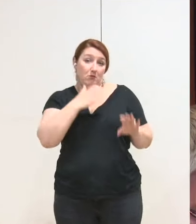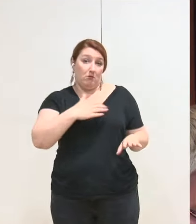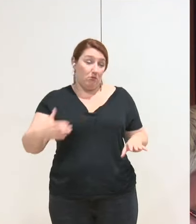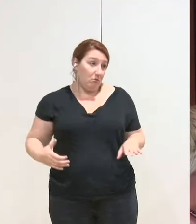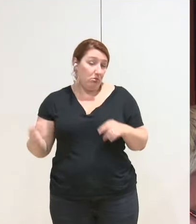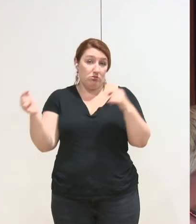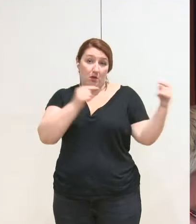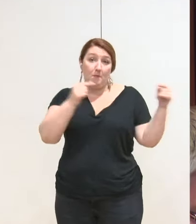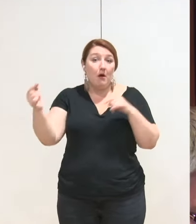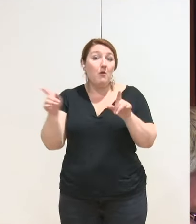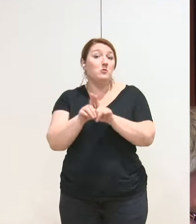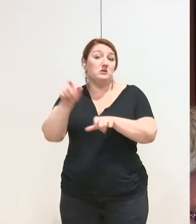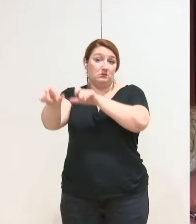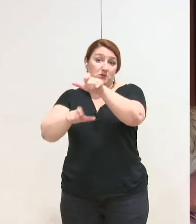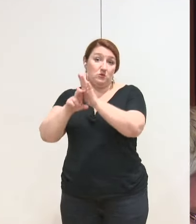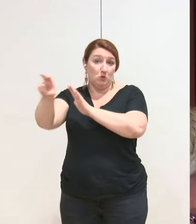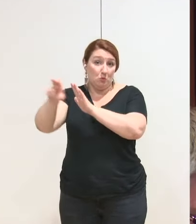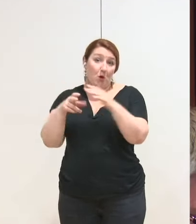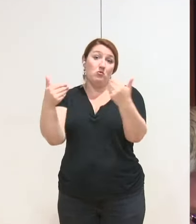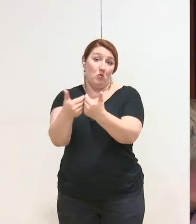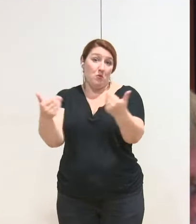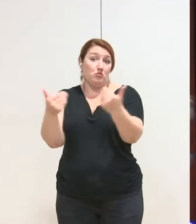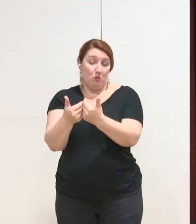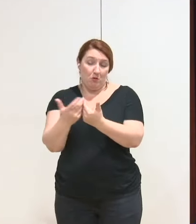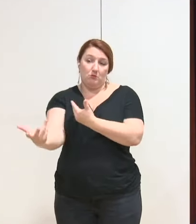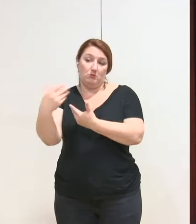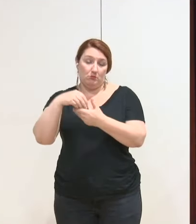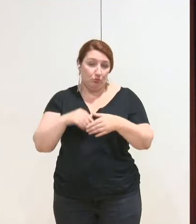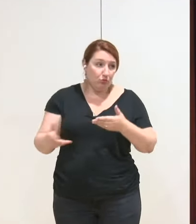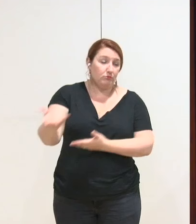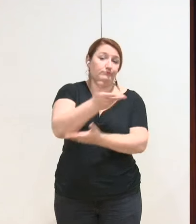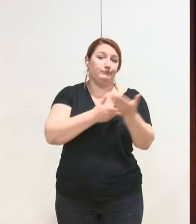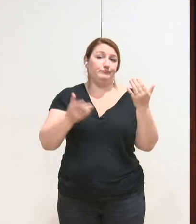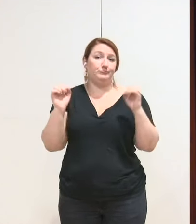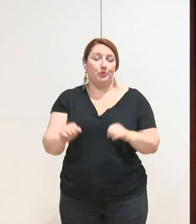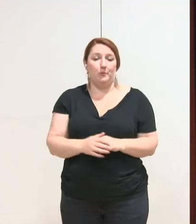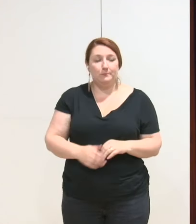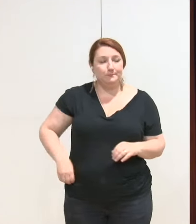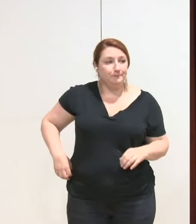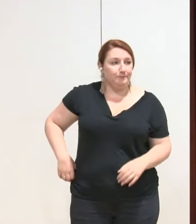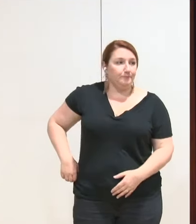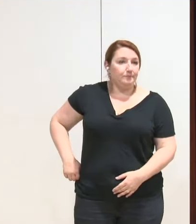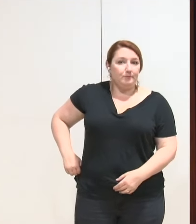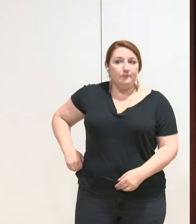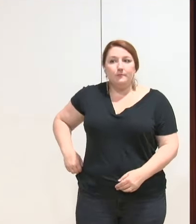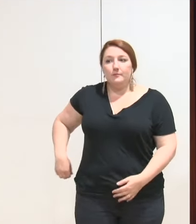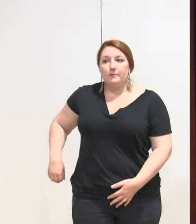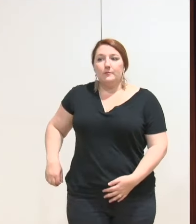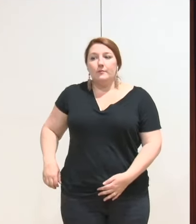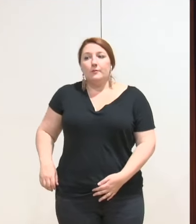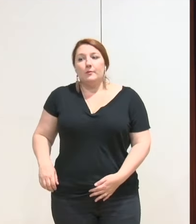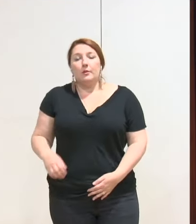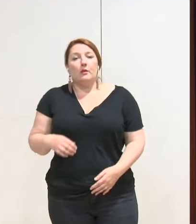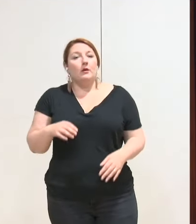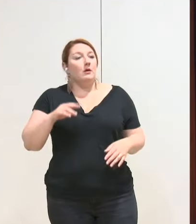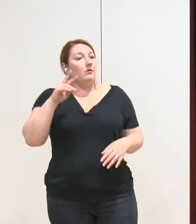il le demande pour notre part si nous pensons vous devez arrêter de penser que l'on attend vous